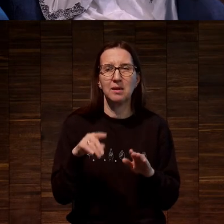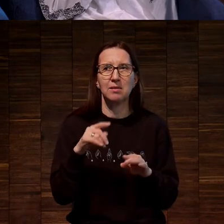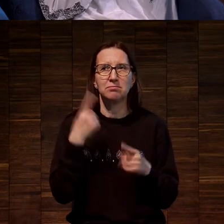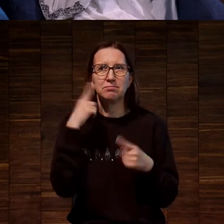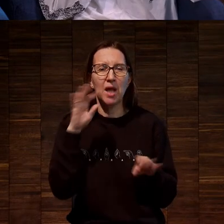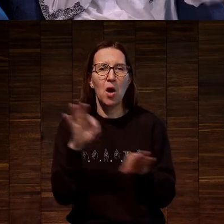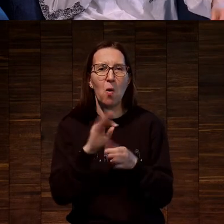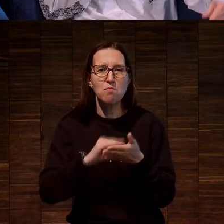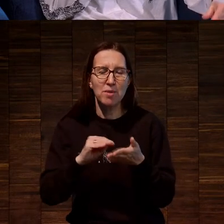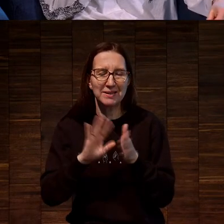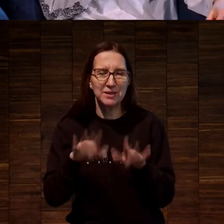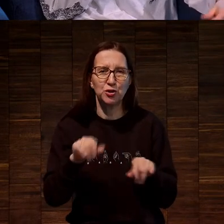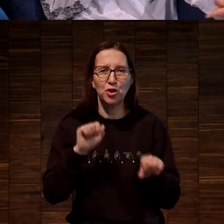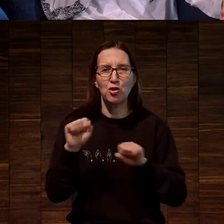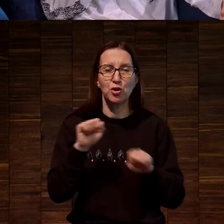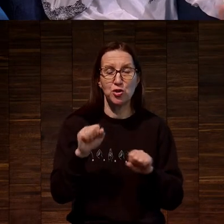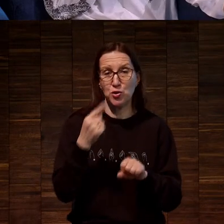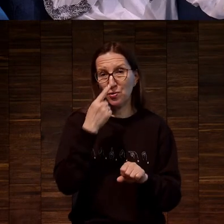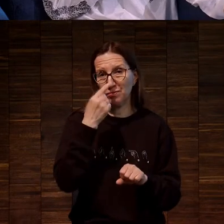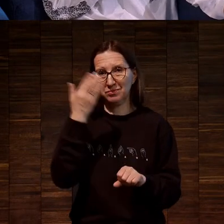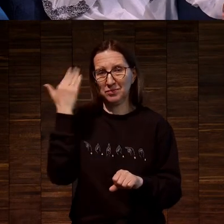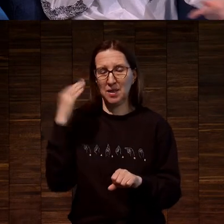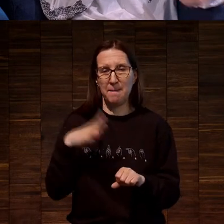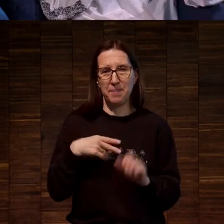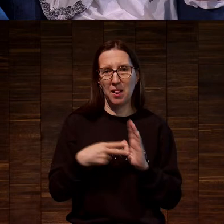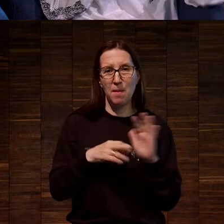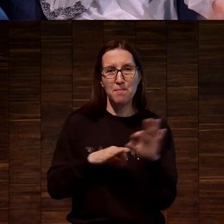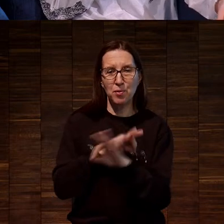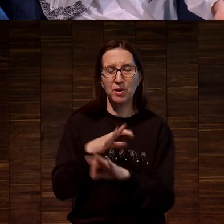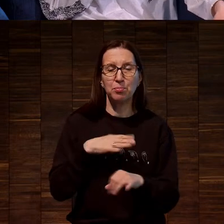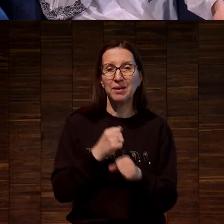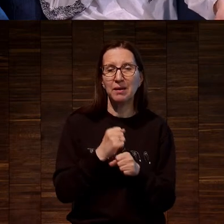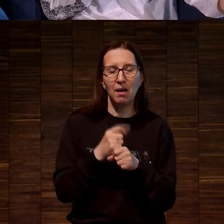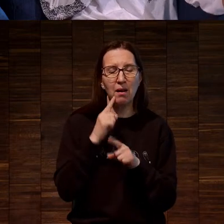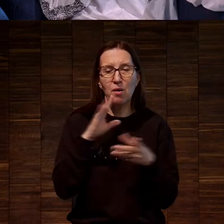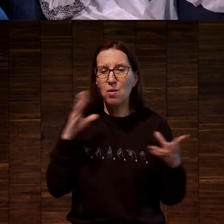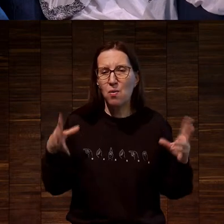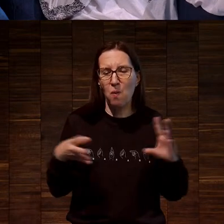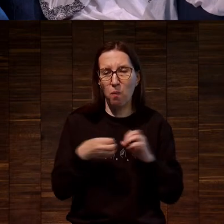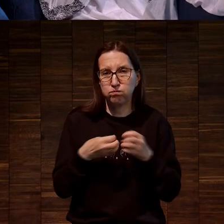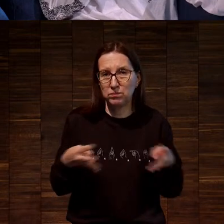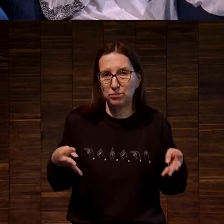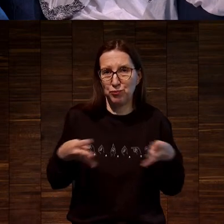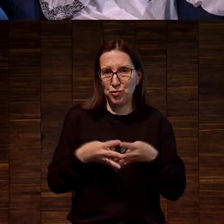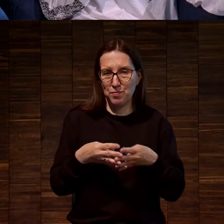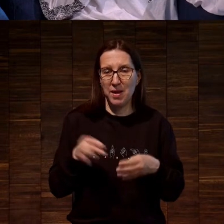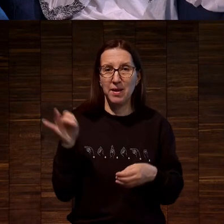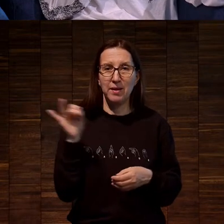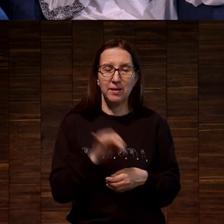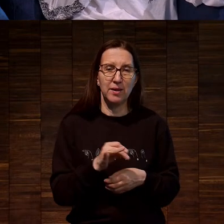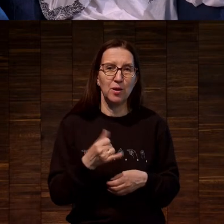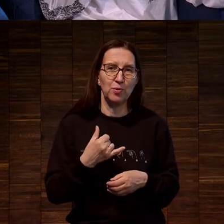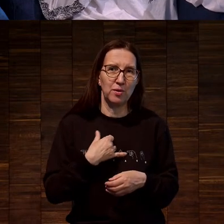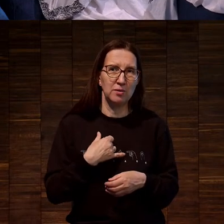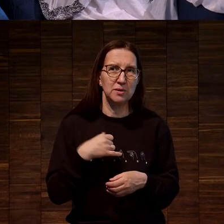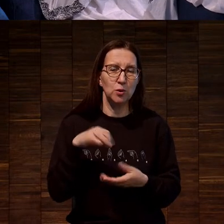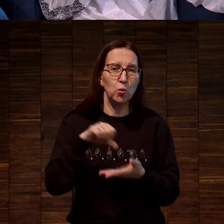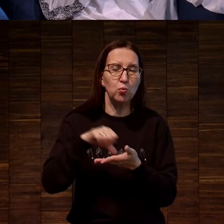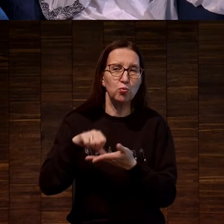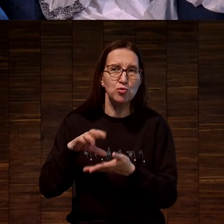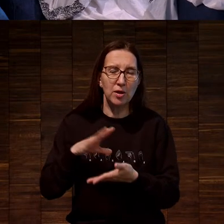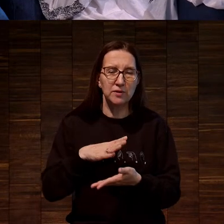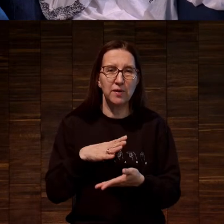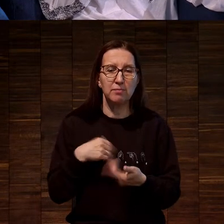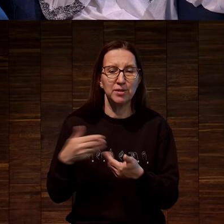режиссеры. То есть вот последний проект для нас был важен, сделать его междисциплинарным. И у нас